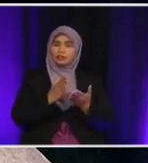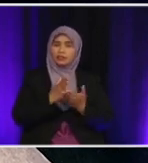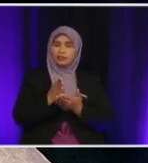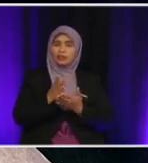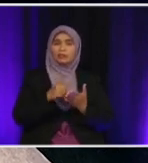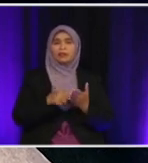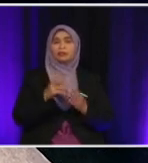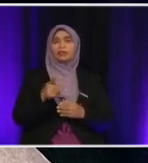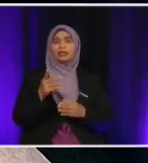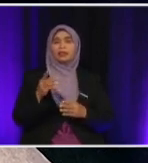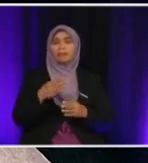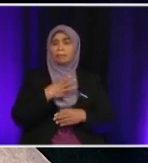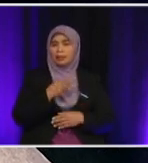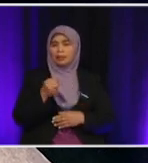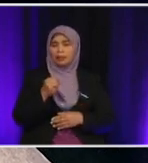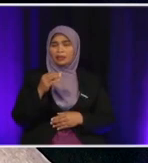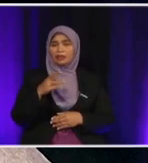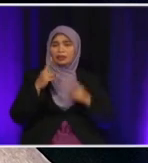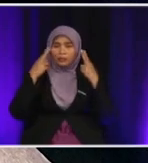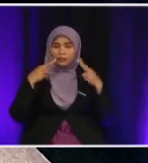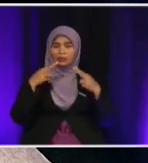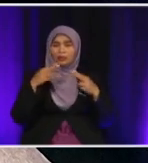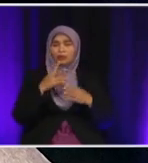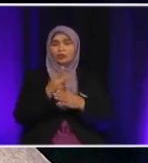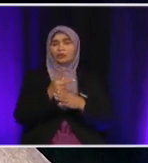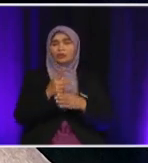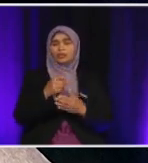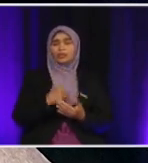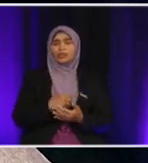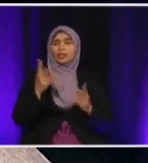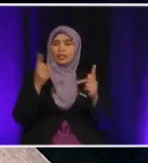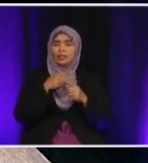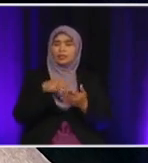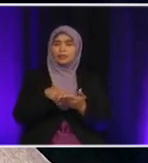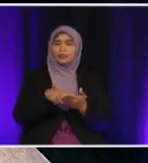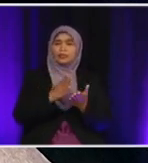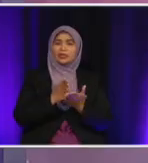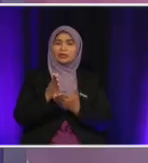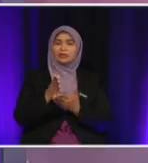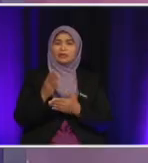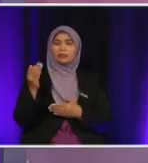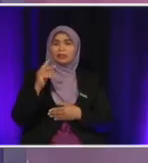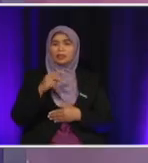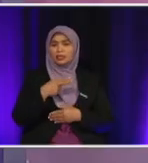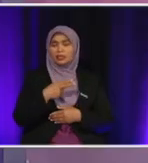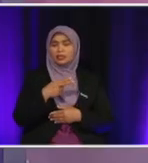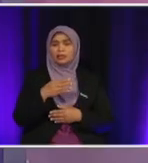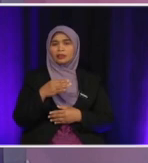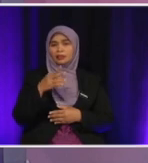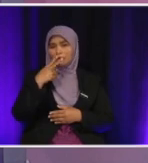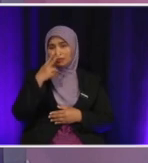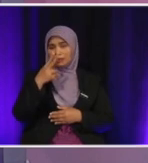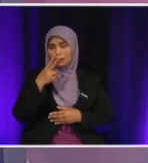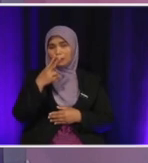menarik yang mungkin kita pada kali ini seterusnya Mari kita hayati